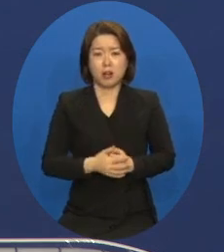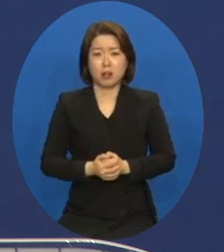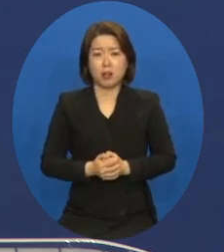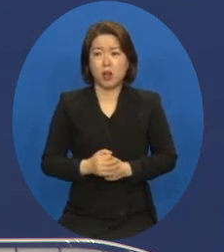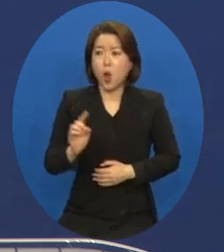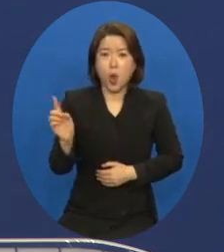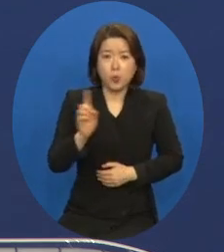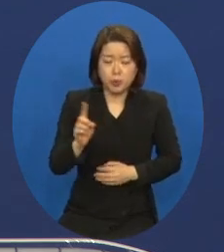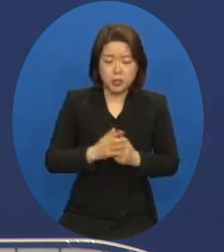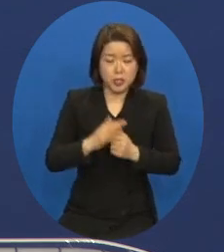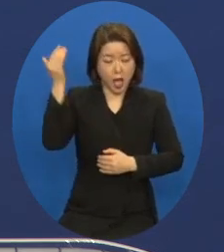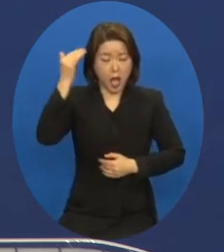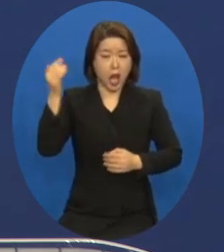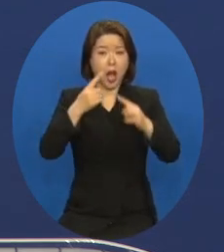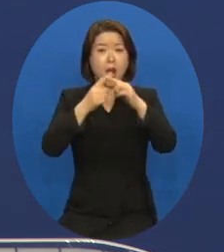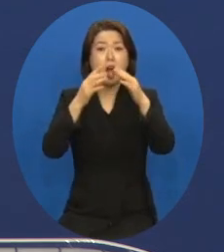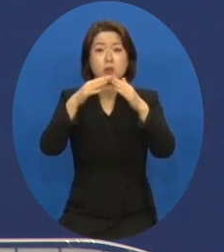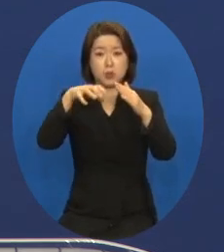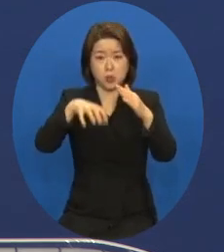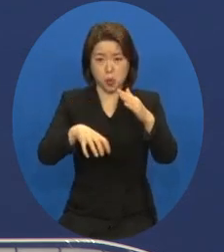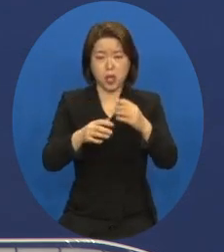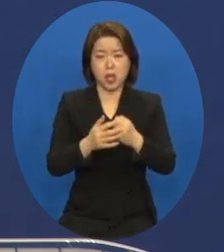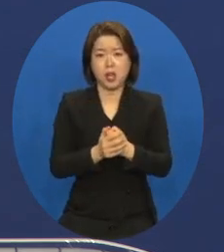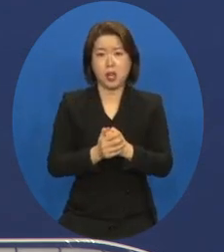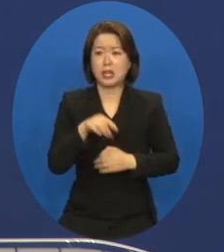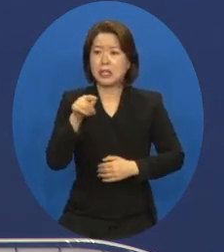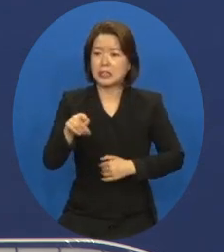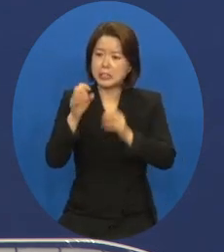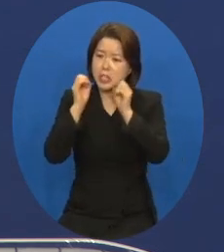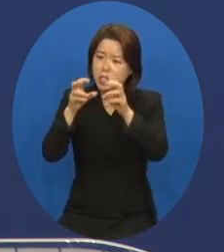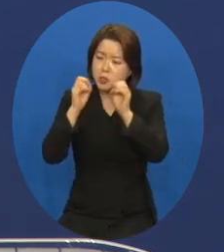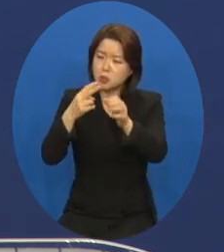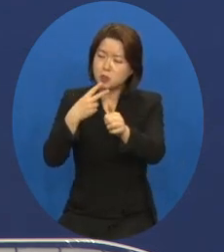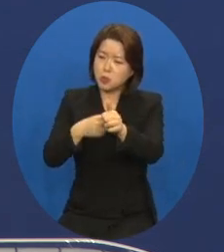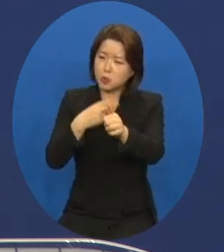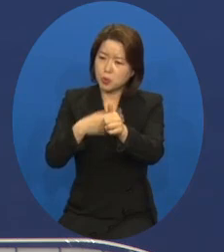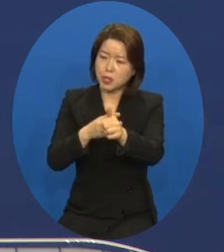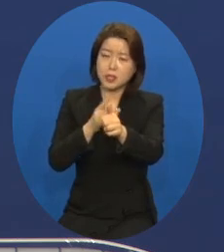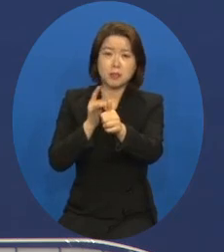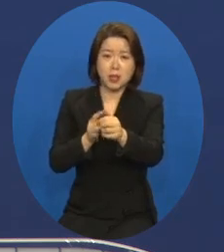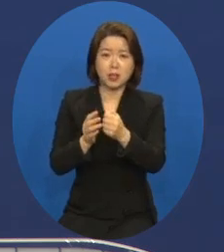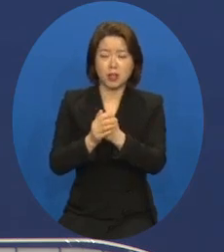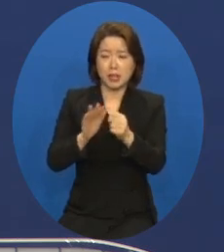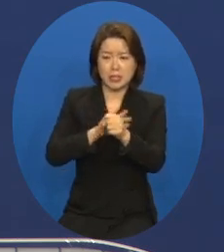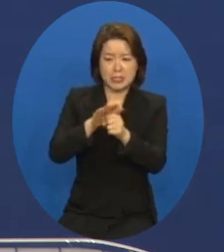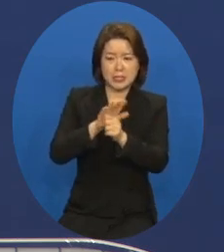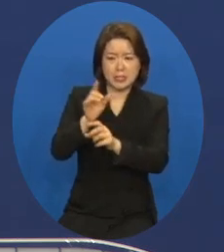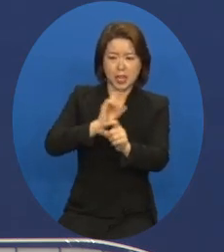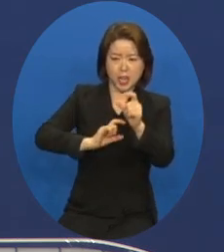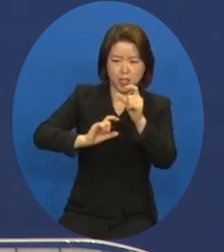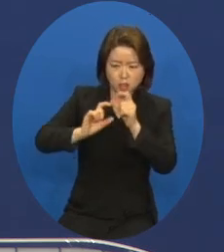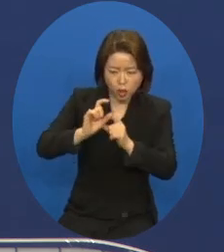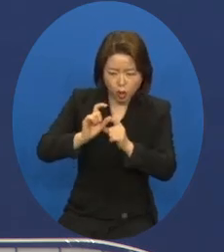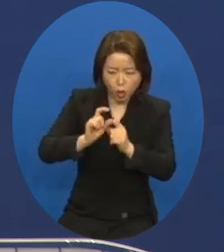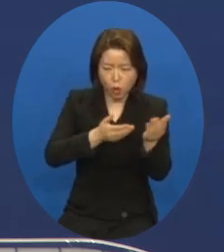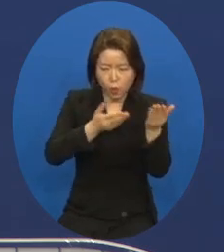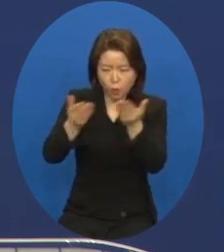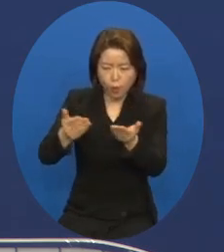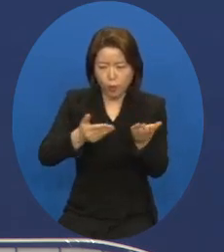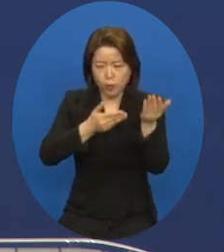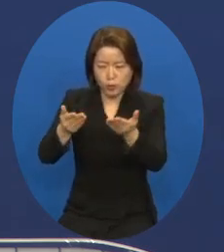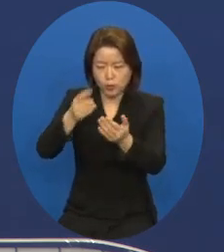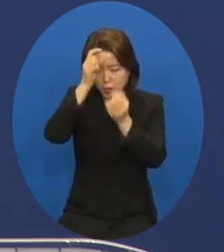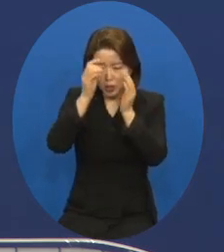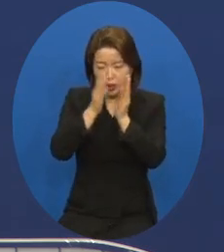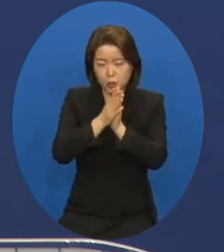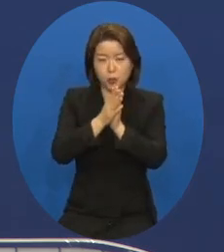도대체 우리 한국교회 이 선교사님 에게 사랑을 더 주시기를 기도